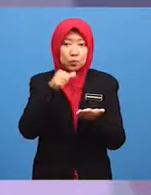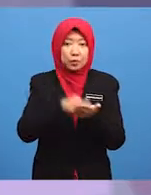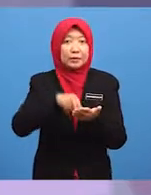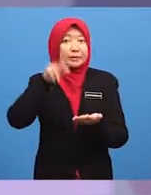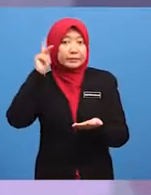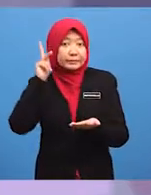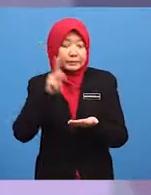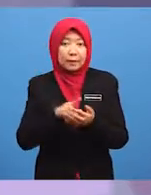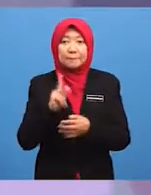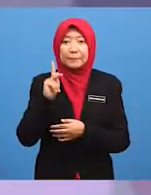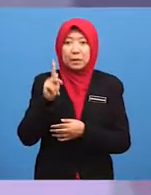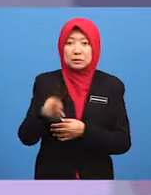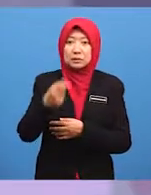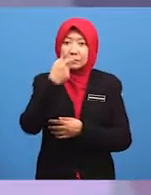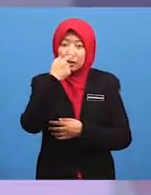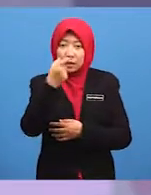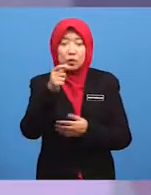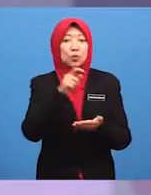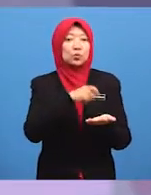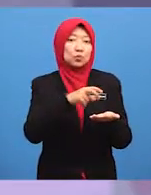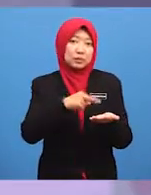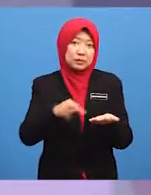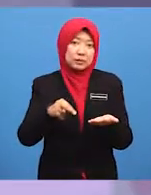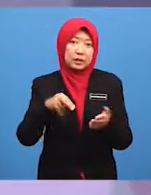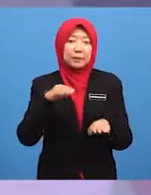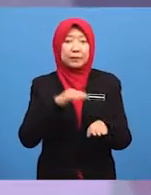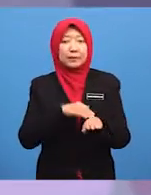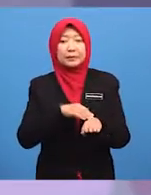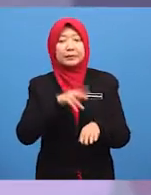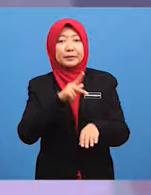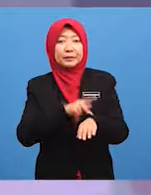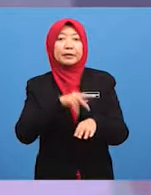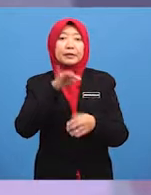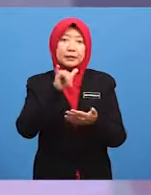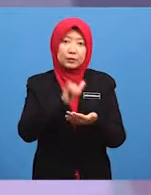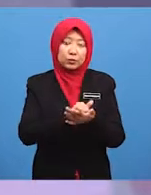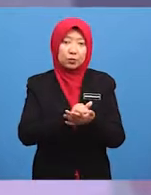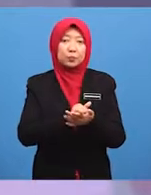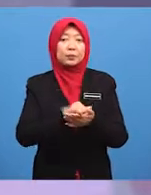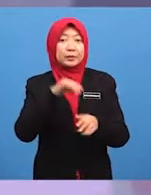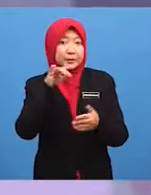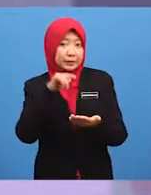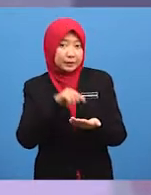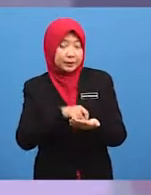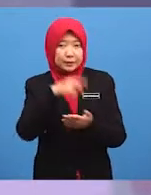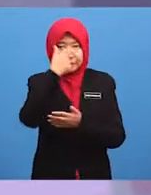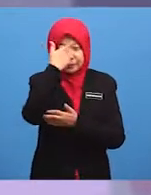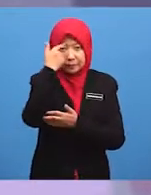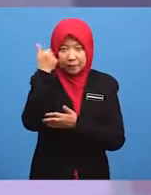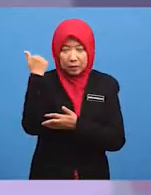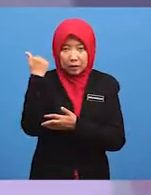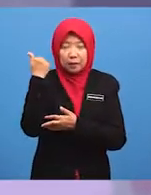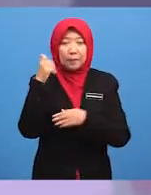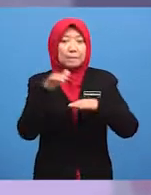mengenal pasti pengaruh tulisan yang digunakan pada ketika itu. Hal ini kerana di setiap